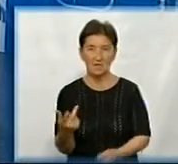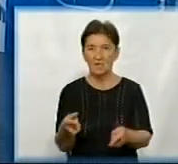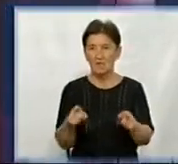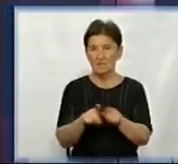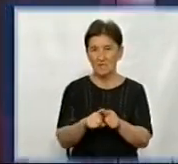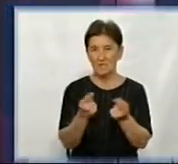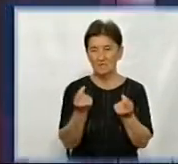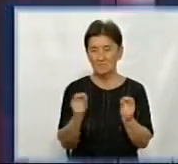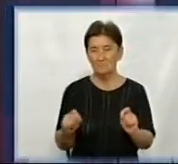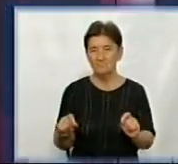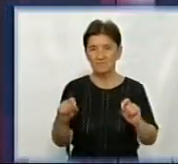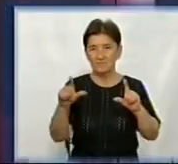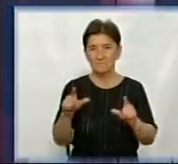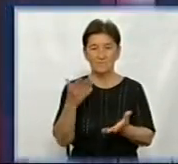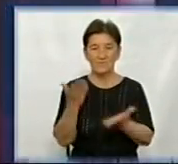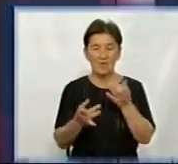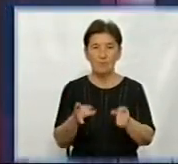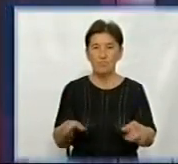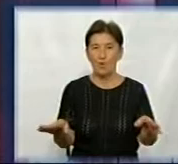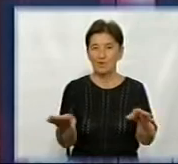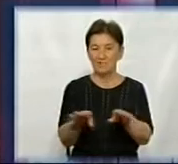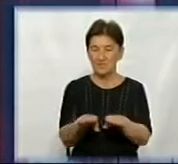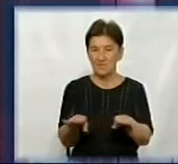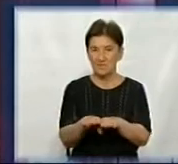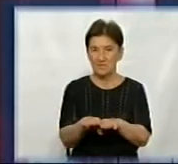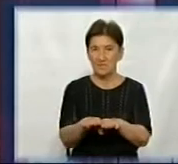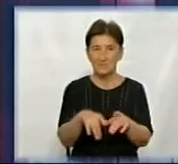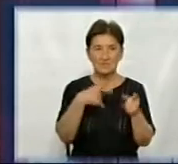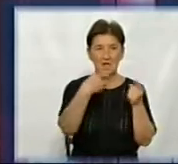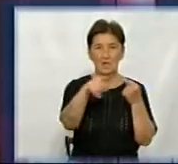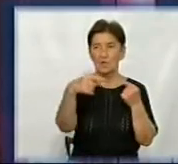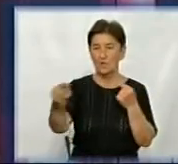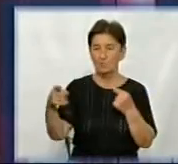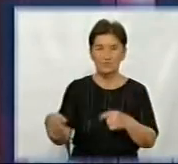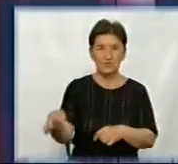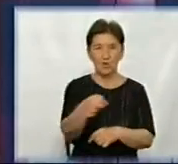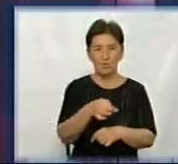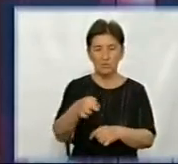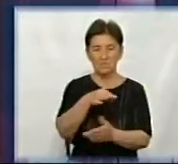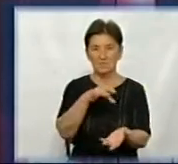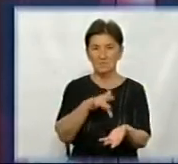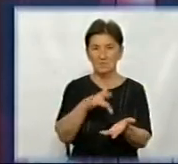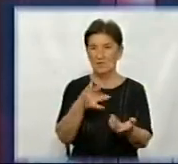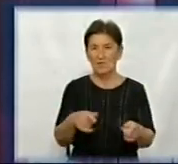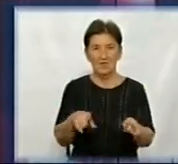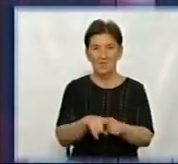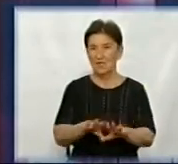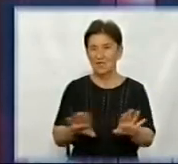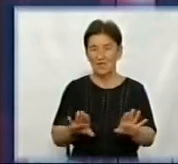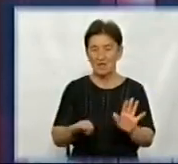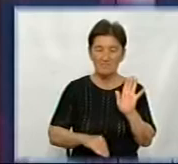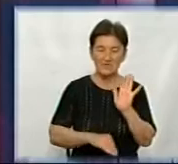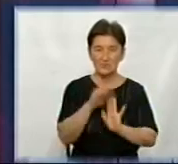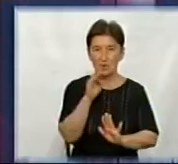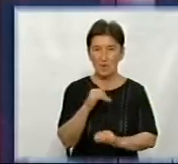незначне підвищення буде, але якщо брати в порівнянні з іншими обласними центрами, то це не така висока ставка. Тобто у